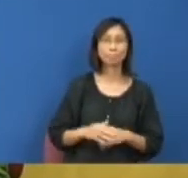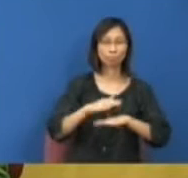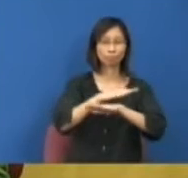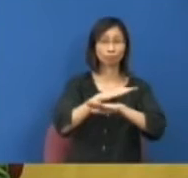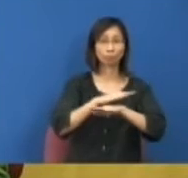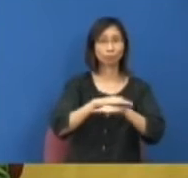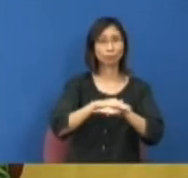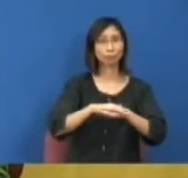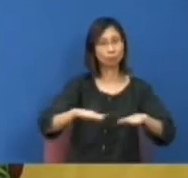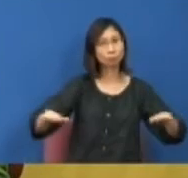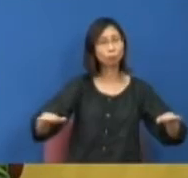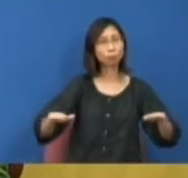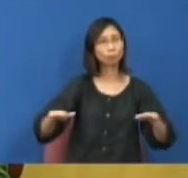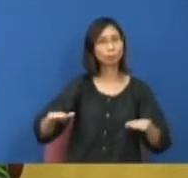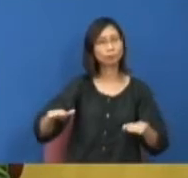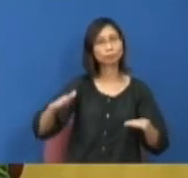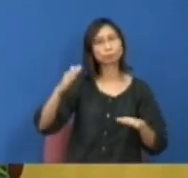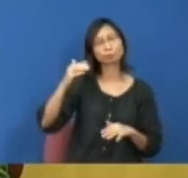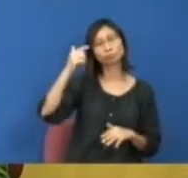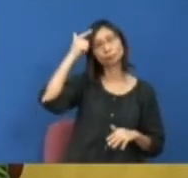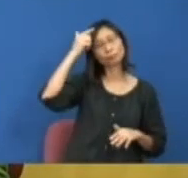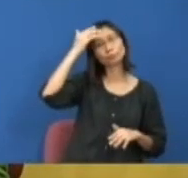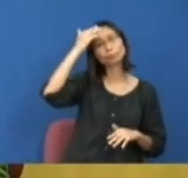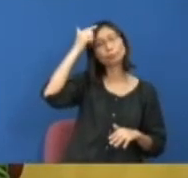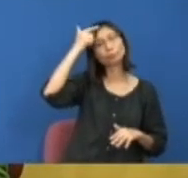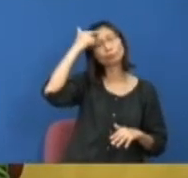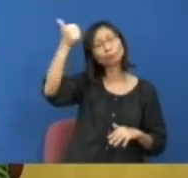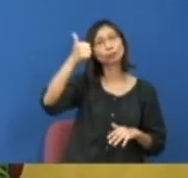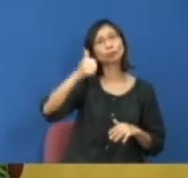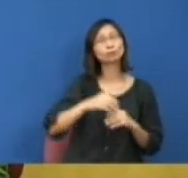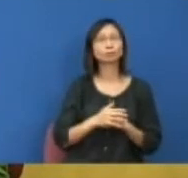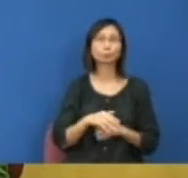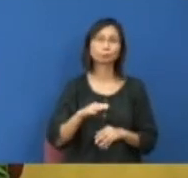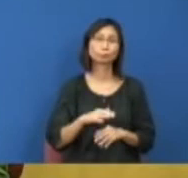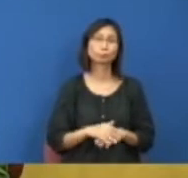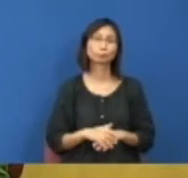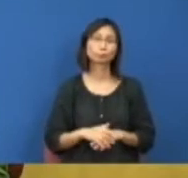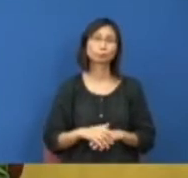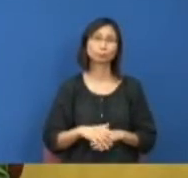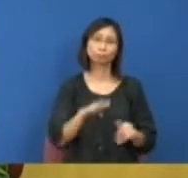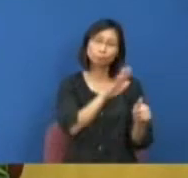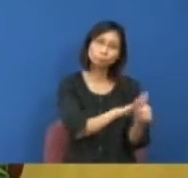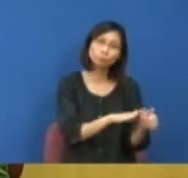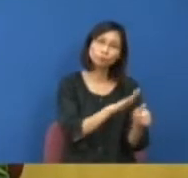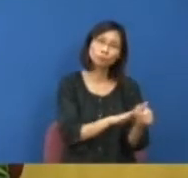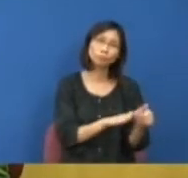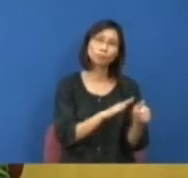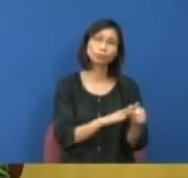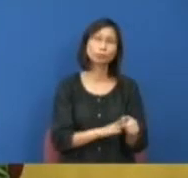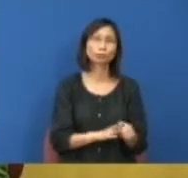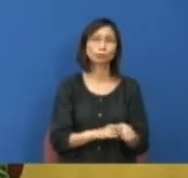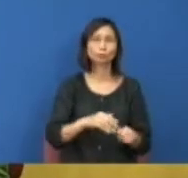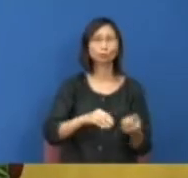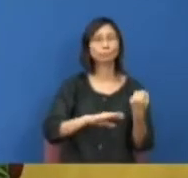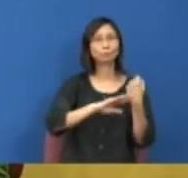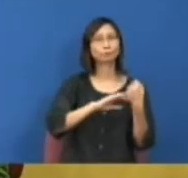平，所謂和平理性，即是溫順，甚至是遵守法律的這種，即